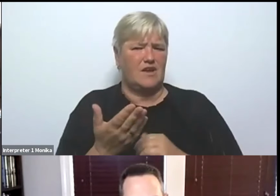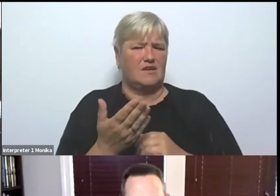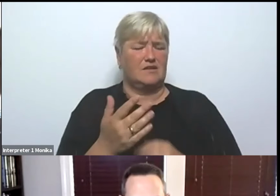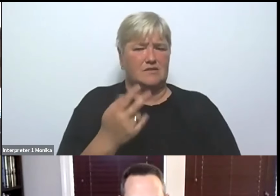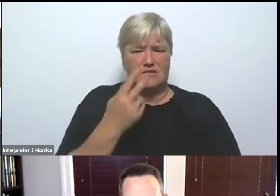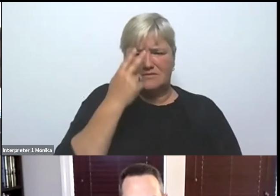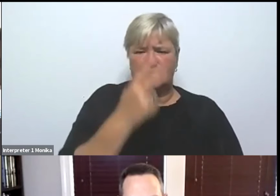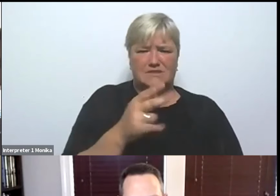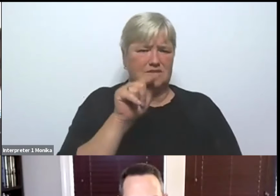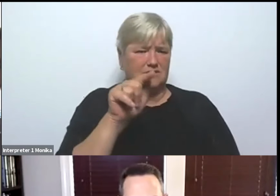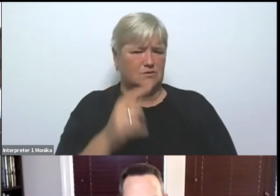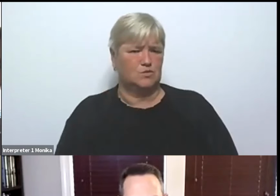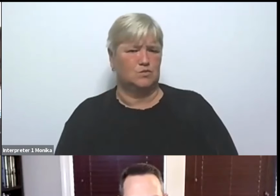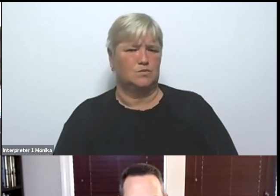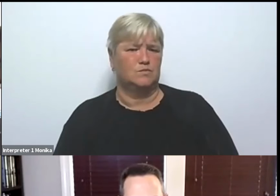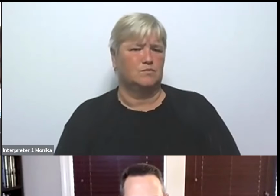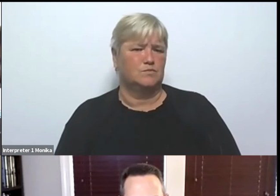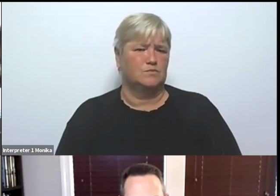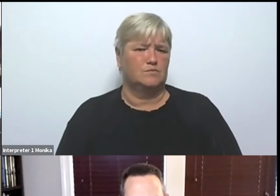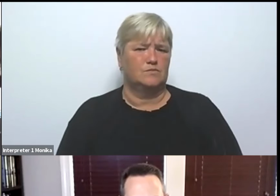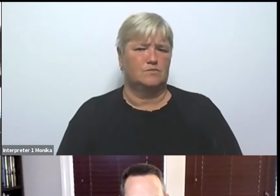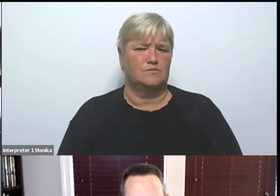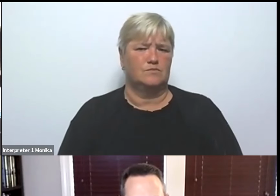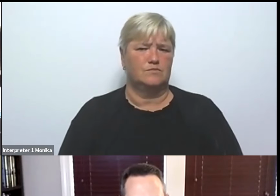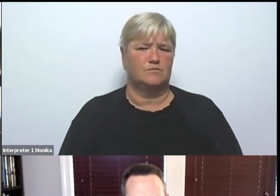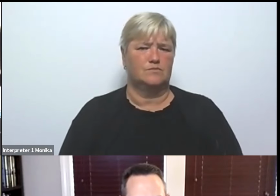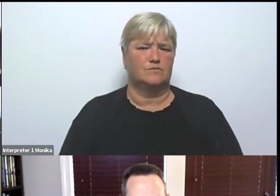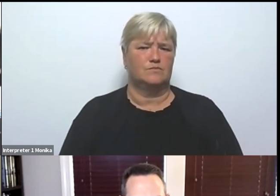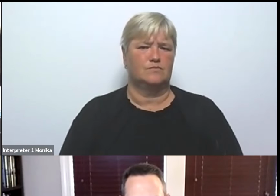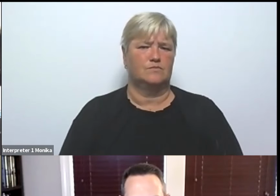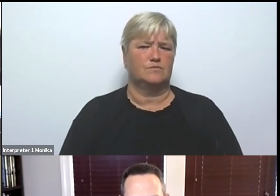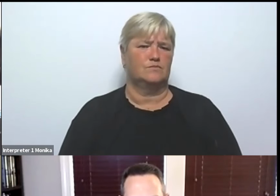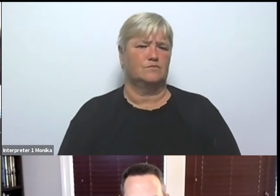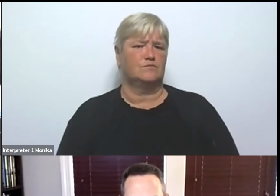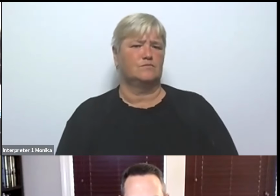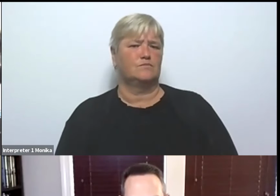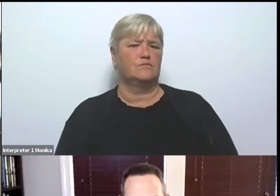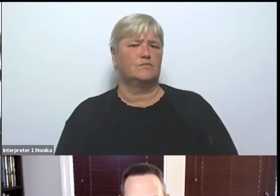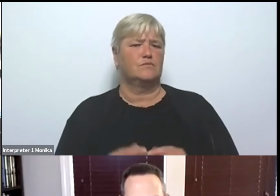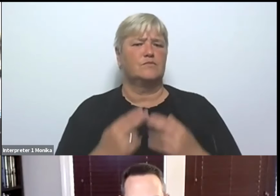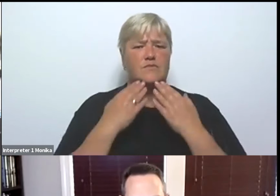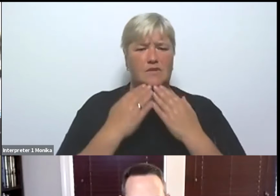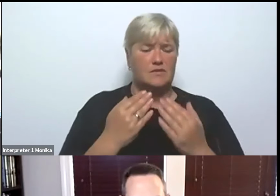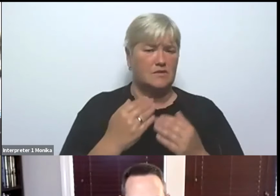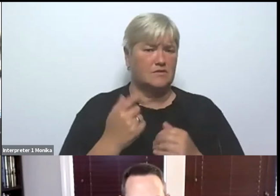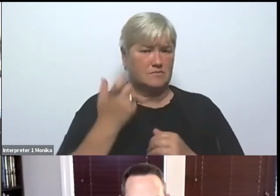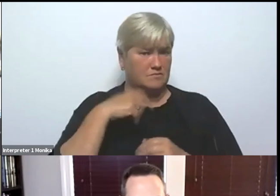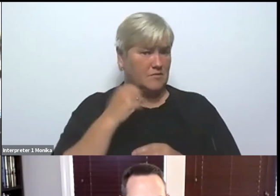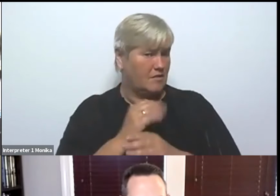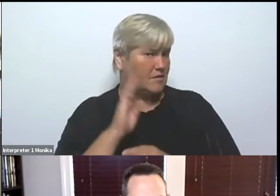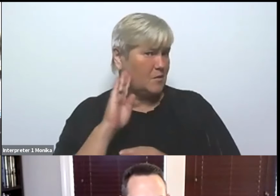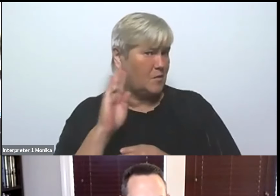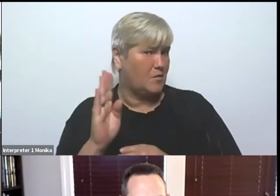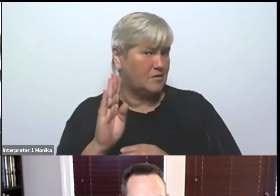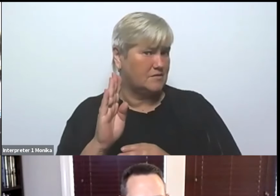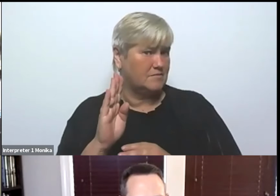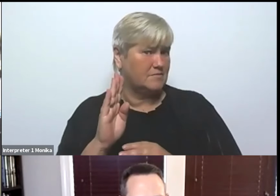erkennst du? Ja, danke mal, Markus. Ich hoffe, ihr hört mich alle. Ich muss dazu sagen, ich habe dieses Zitat,